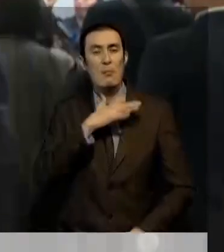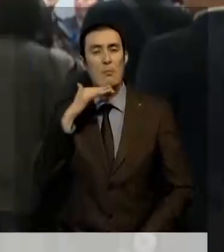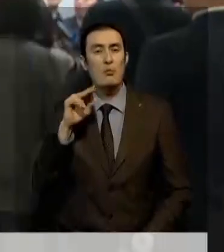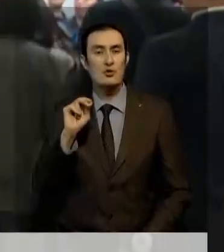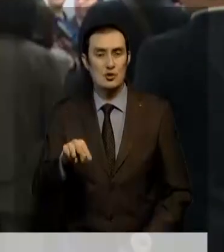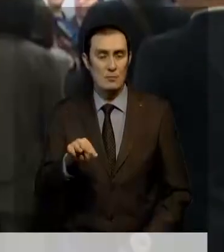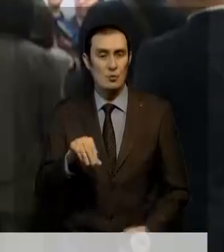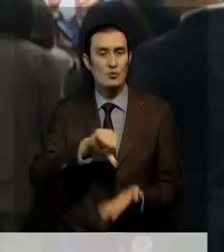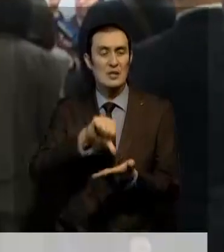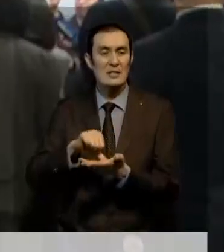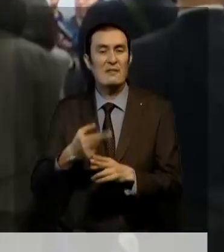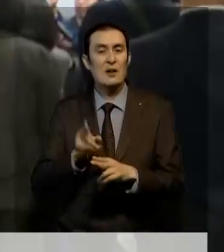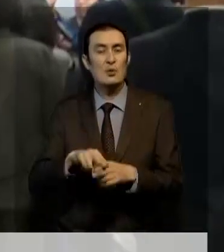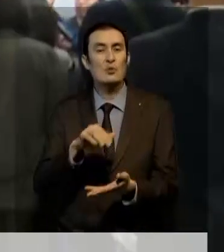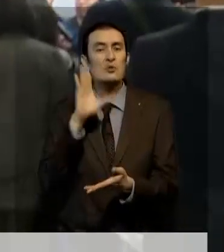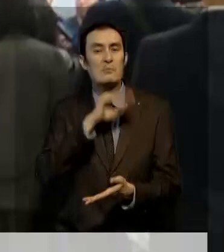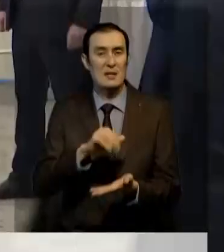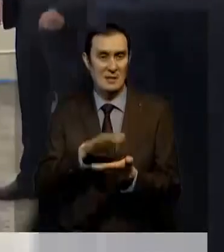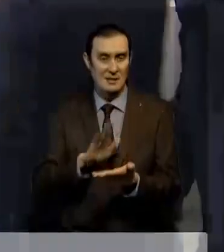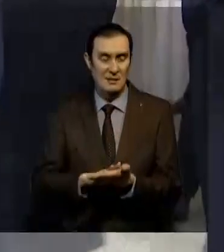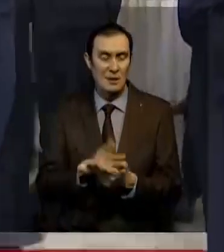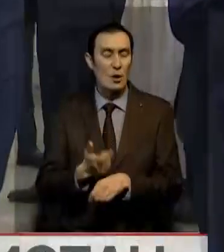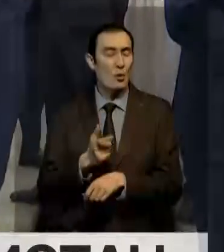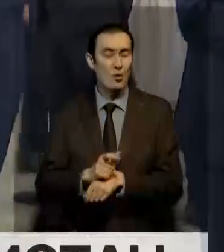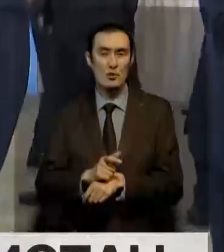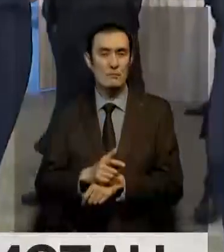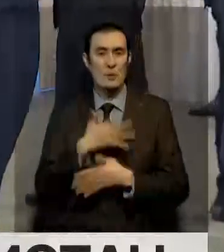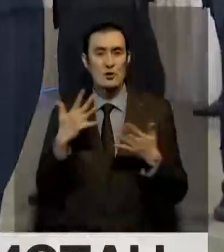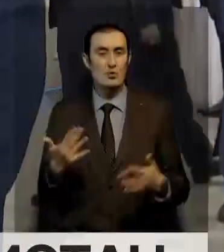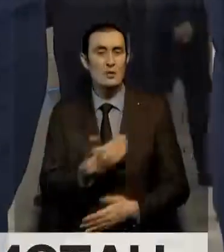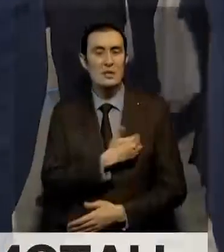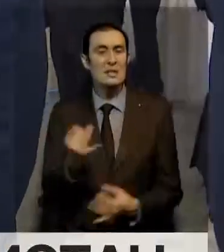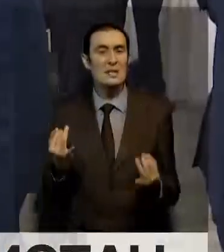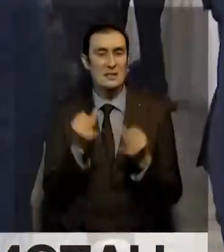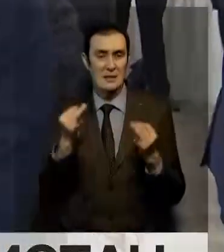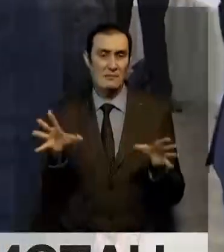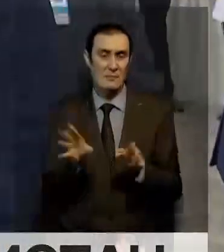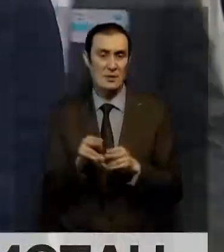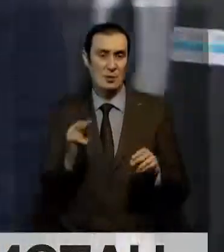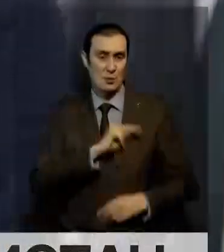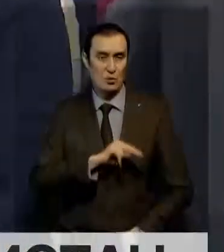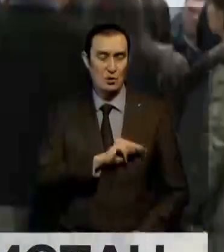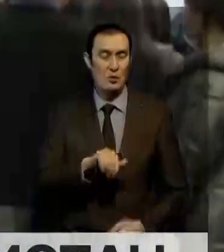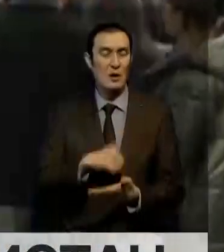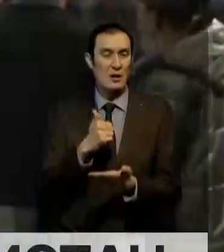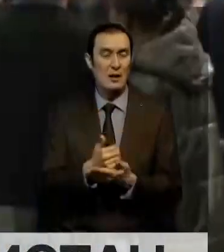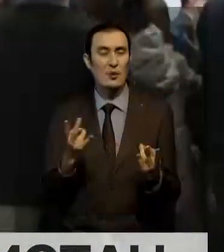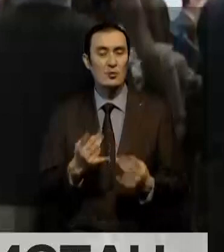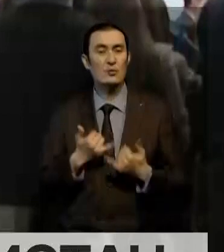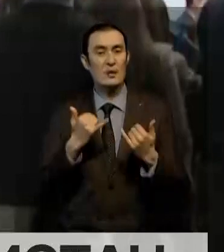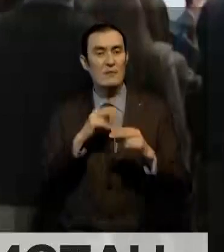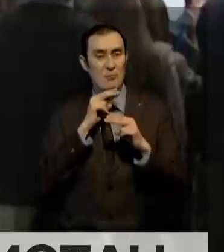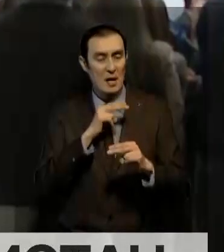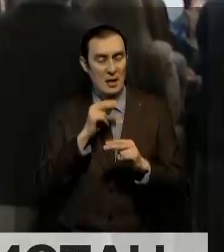тех участников, которые зарегистрировались. Очень большой интерес к взаимному сотрудничеству. Но самое главное, надо обратить внимание,